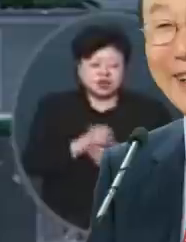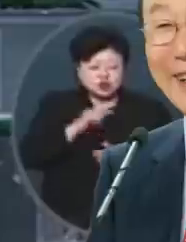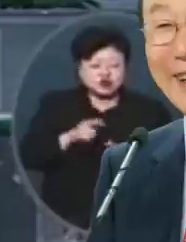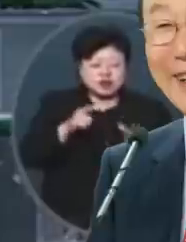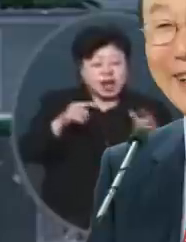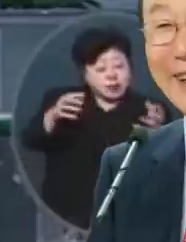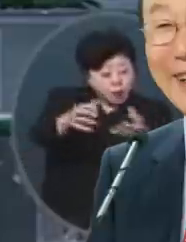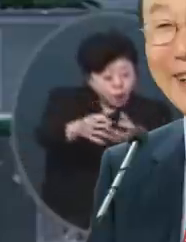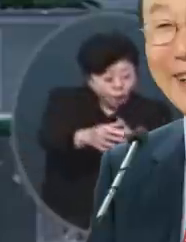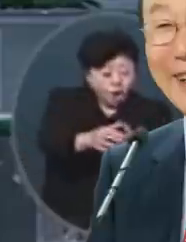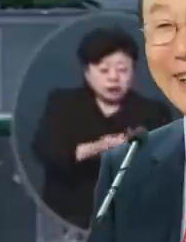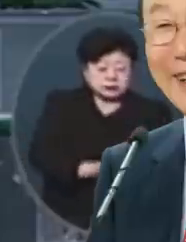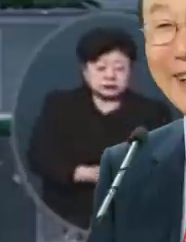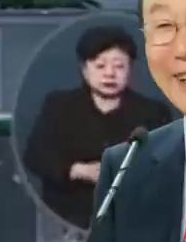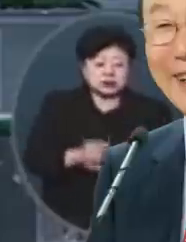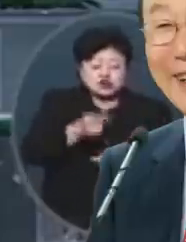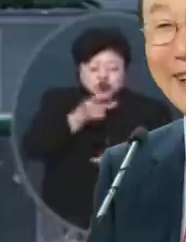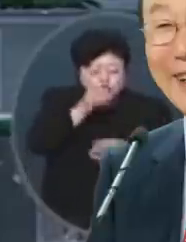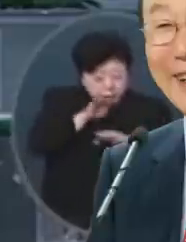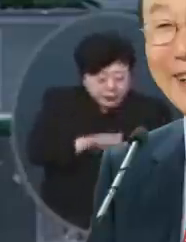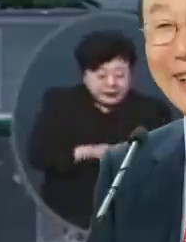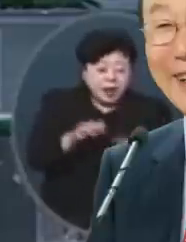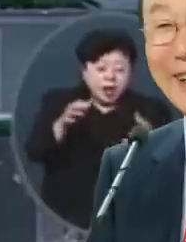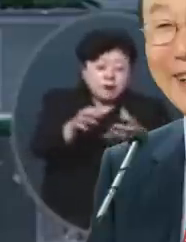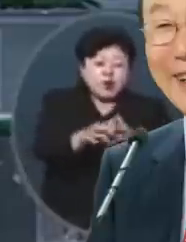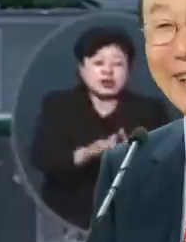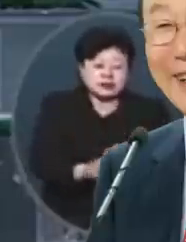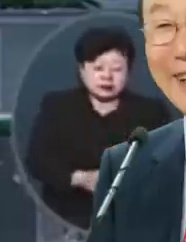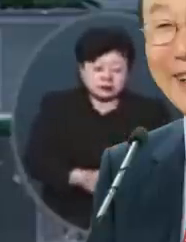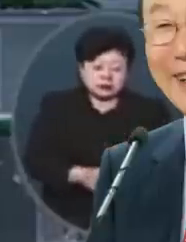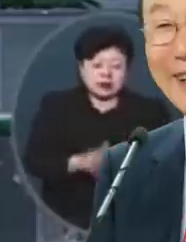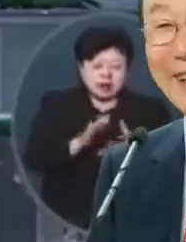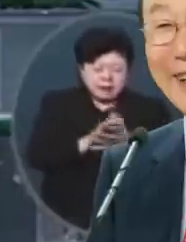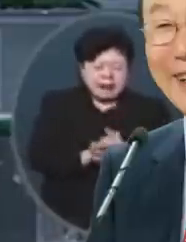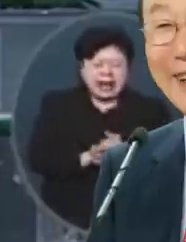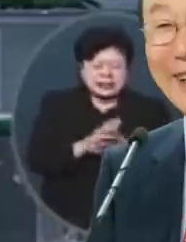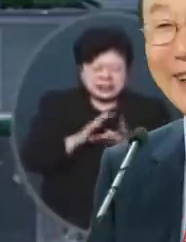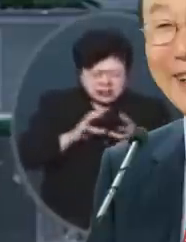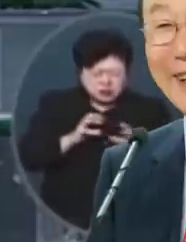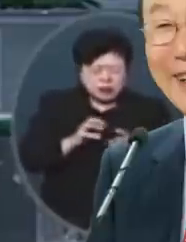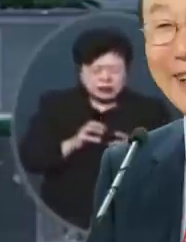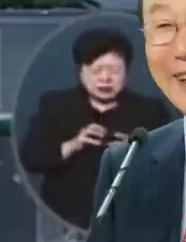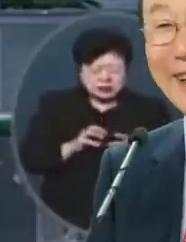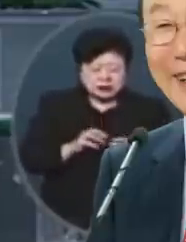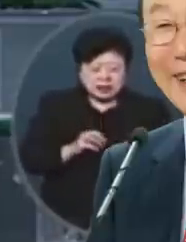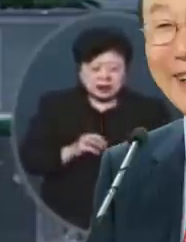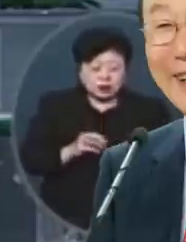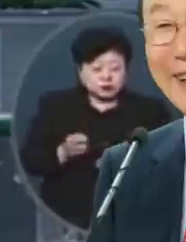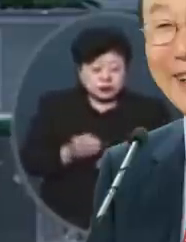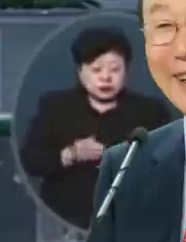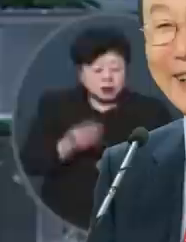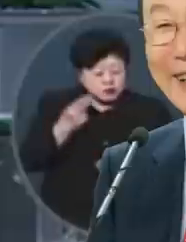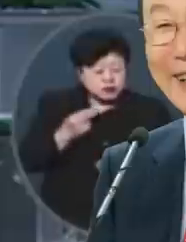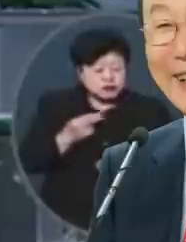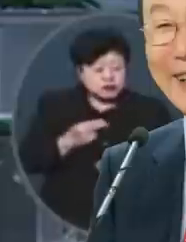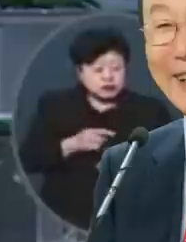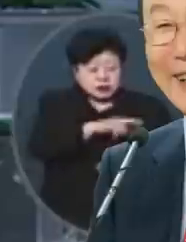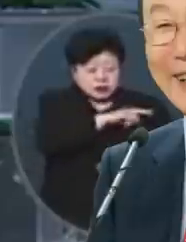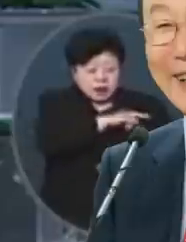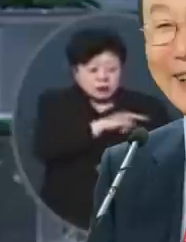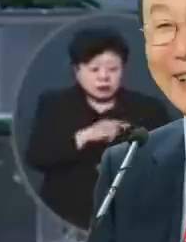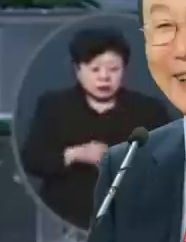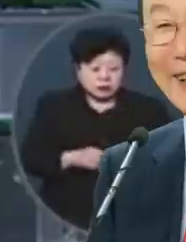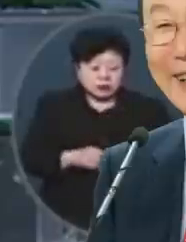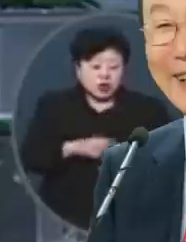주일날 모이고 3일날 모이고 이렇게 많이 기도하는 나라가 어디 있습니까? 그리고 미국 다음으로 많은 선교사를